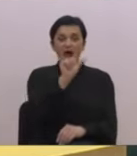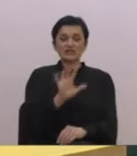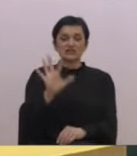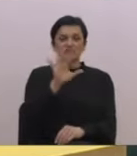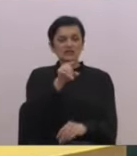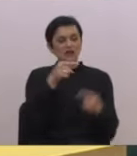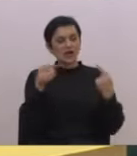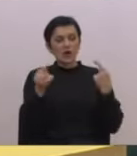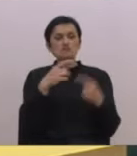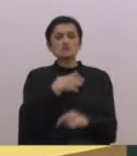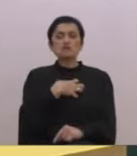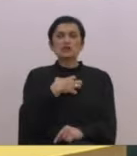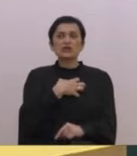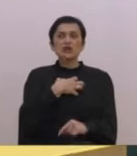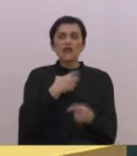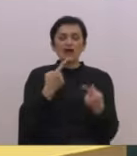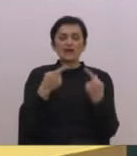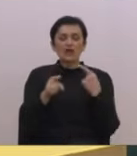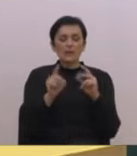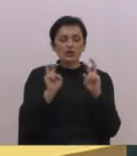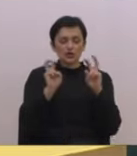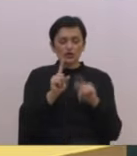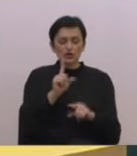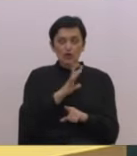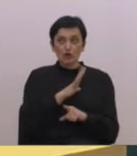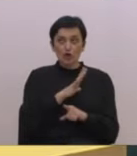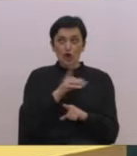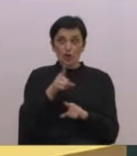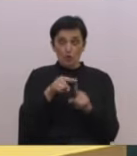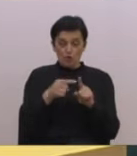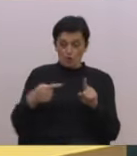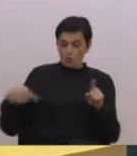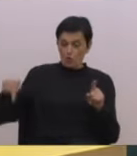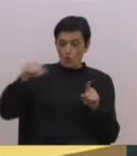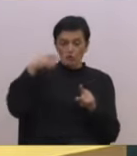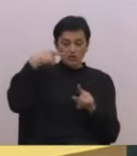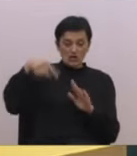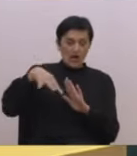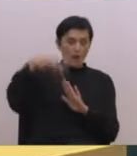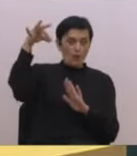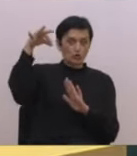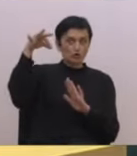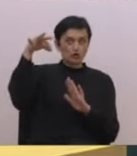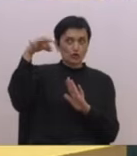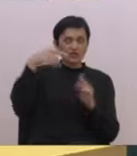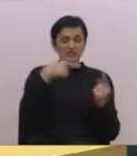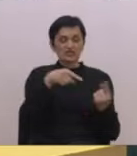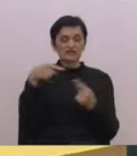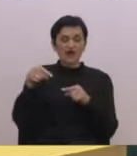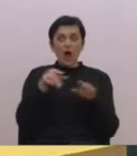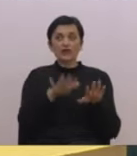რა იყო ის მთავარი განმასხვავებელი ნიშანი, რომელიც ამ კონტინენტს გამოარჩევდა სხვა